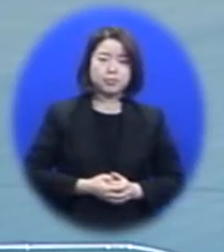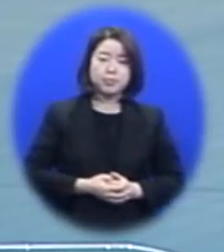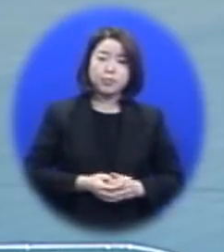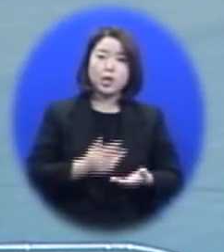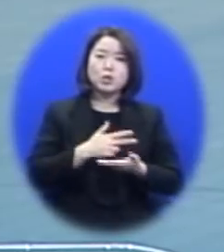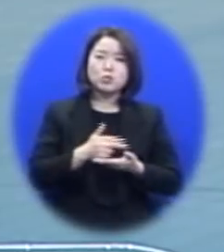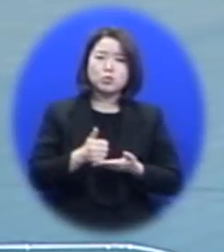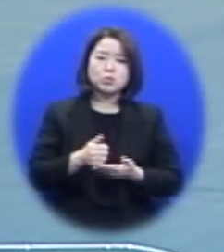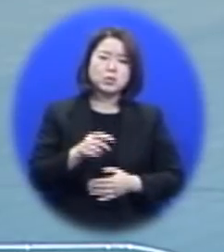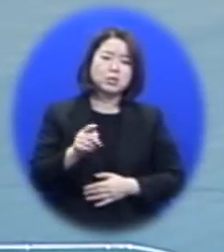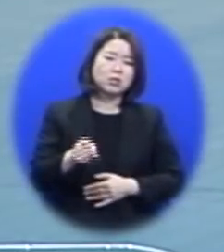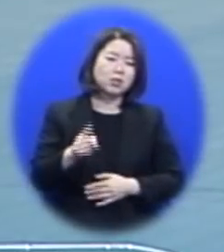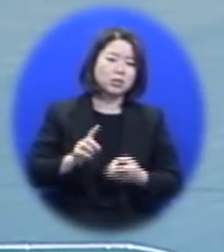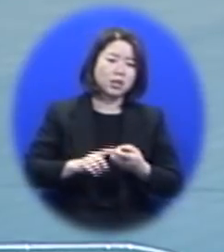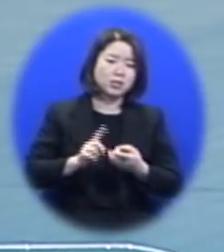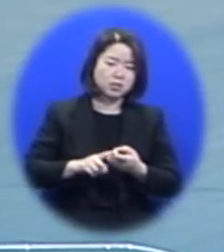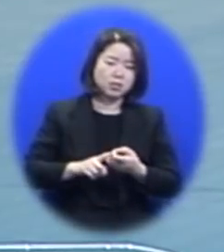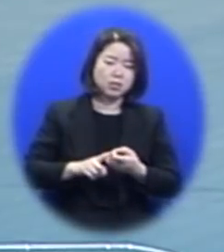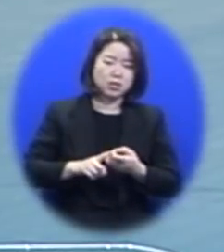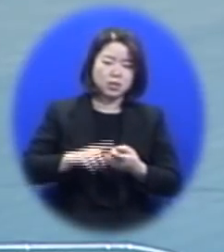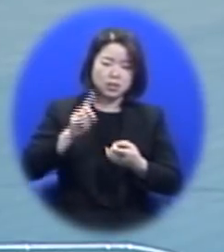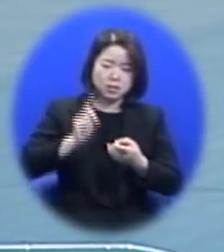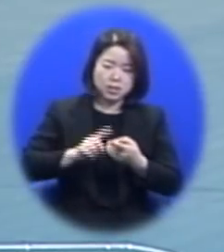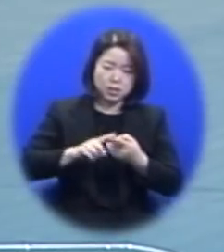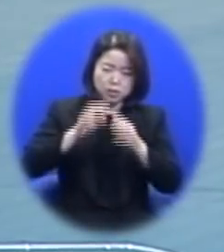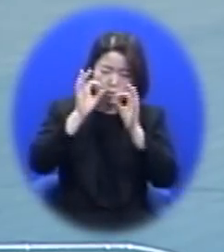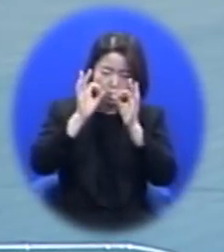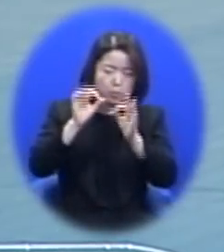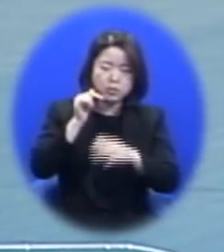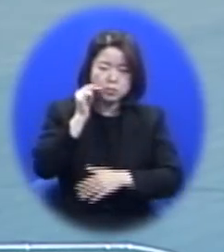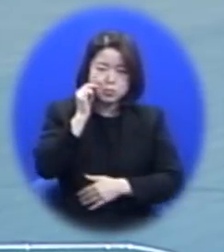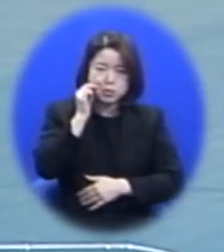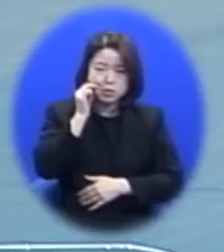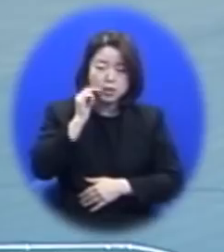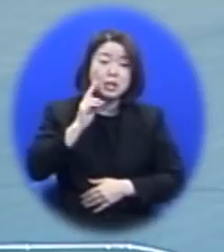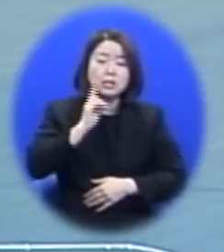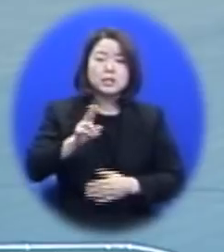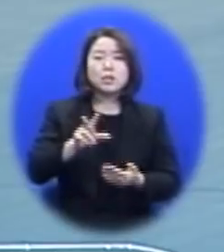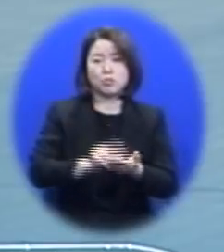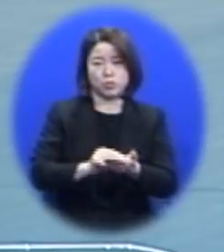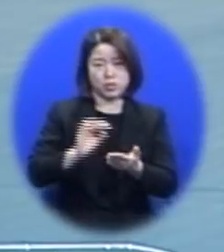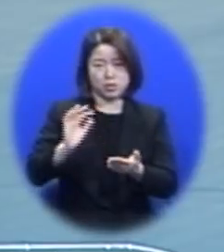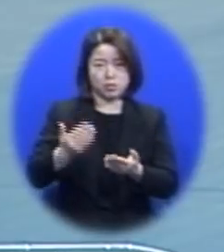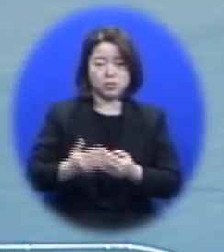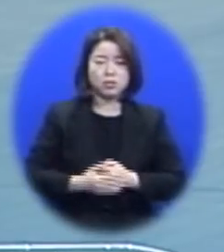주님이 이것을 두고 보실 수가 없었던 것이에요. 정말 심각한 문제가 된 거죠.